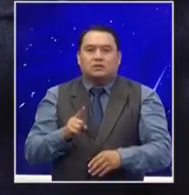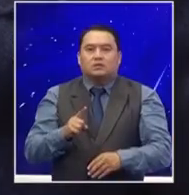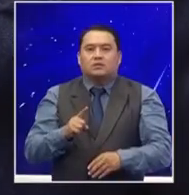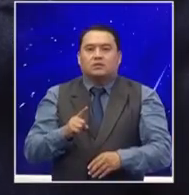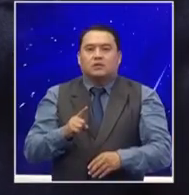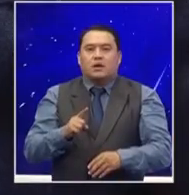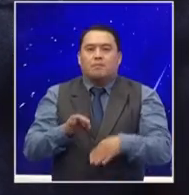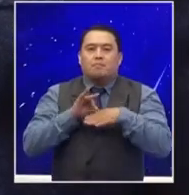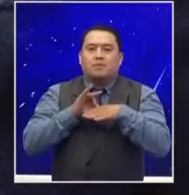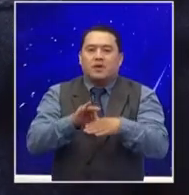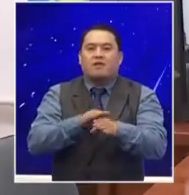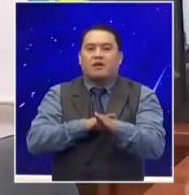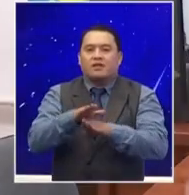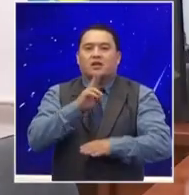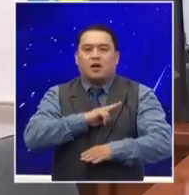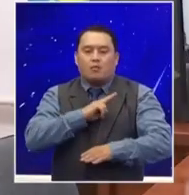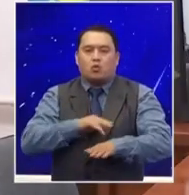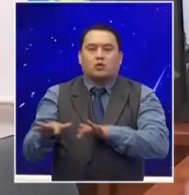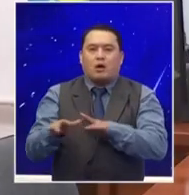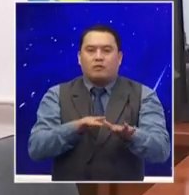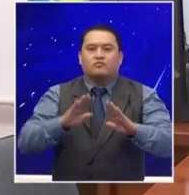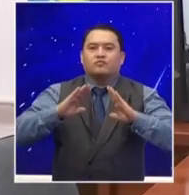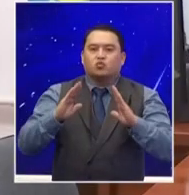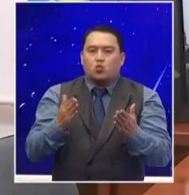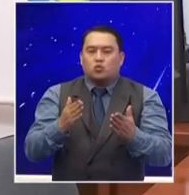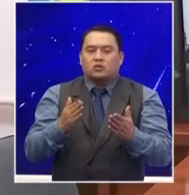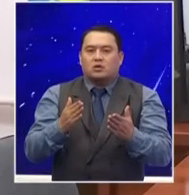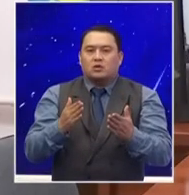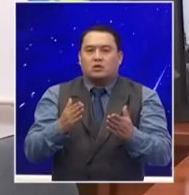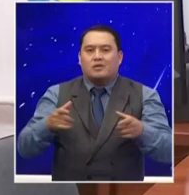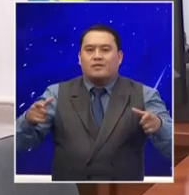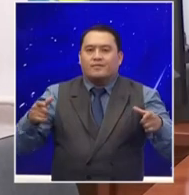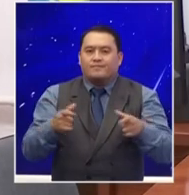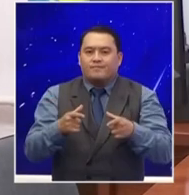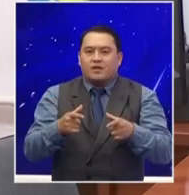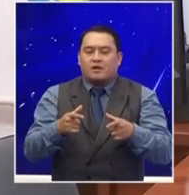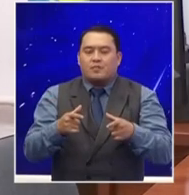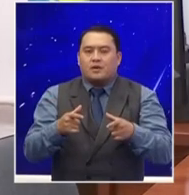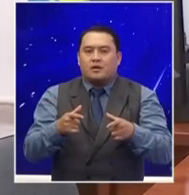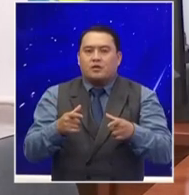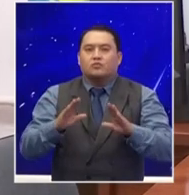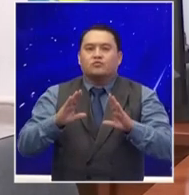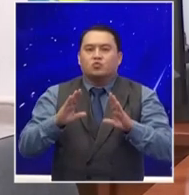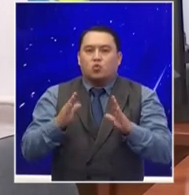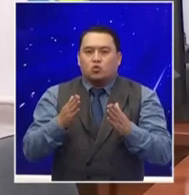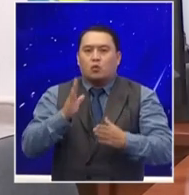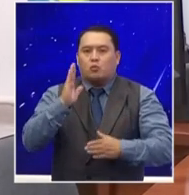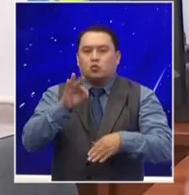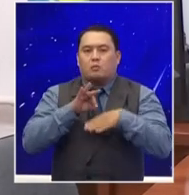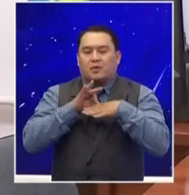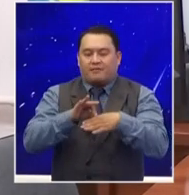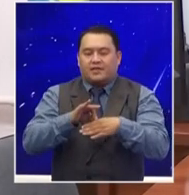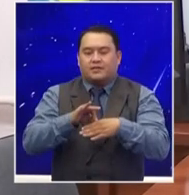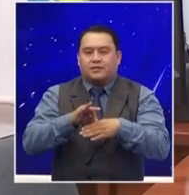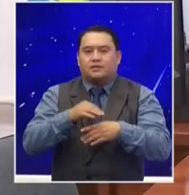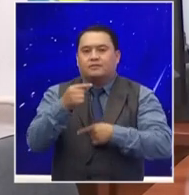газом. Проводимые нами мероприятия в случае неснятия каких-то ограничительных карантинных мер будут продолжаться